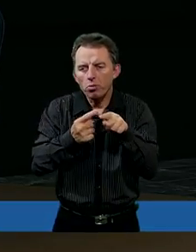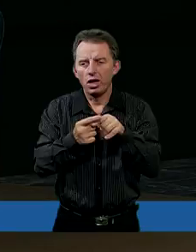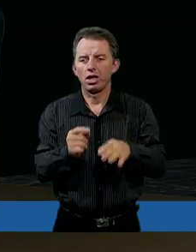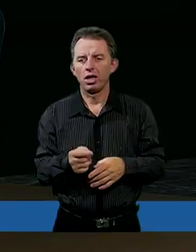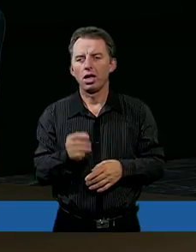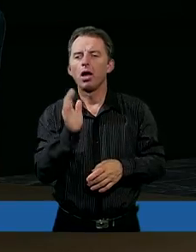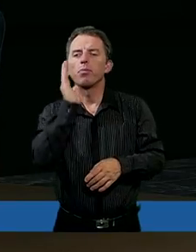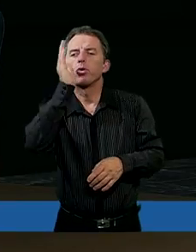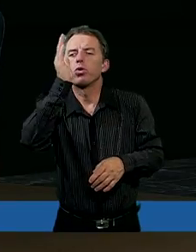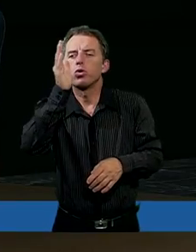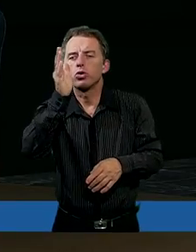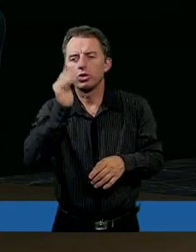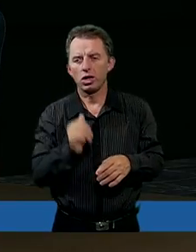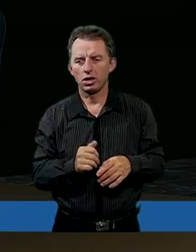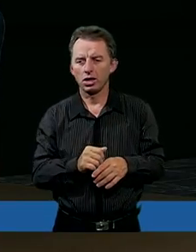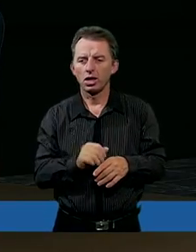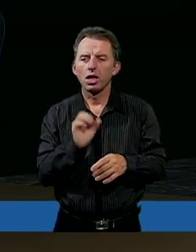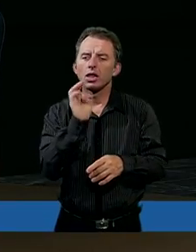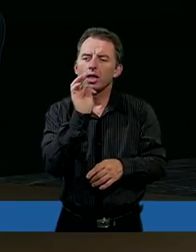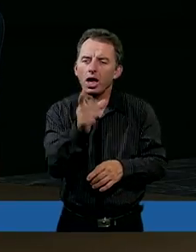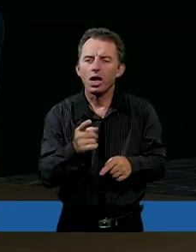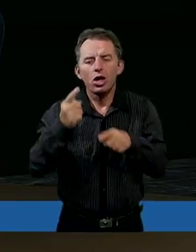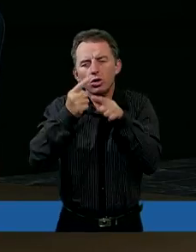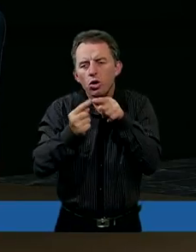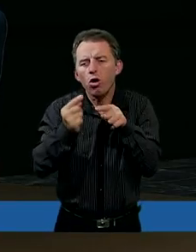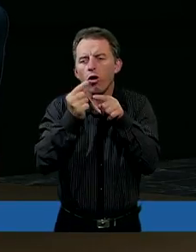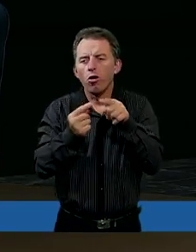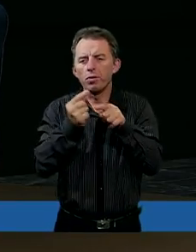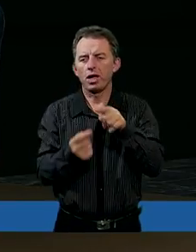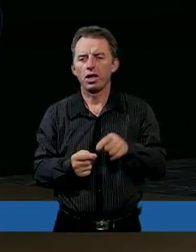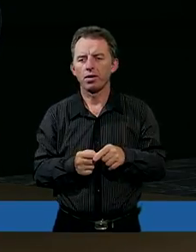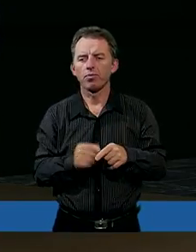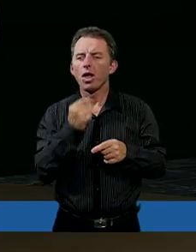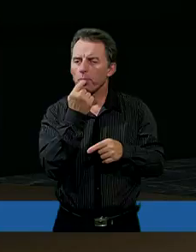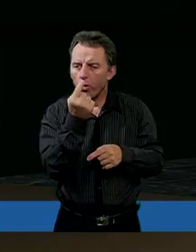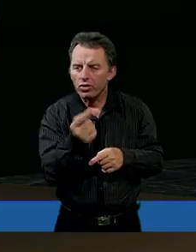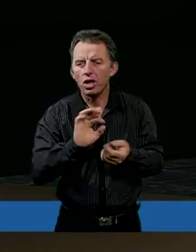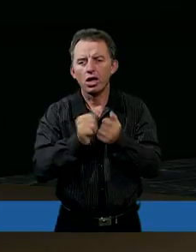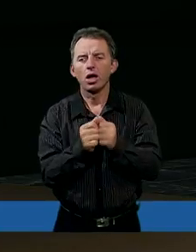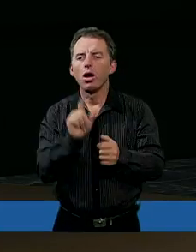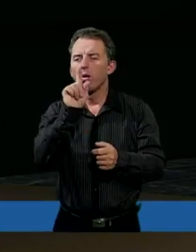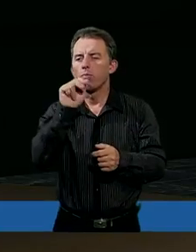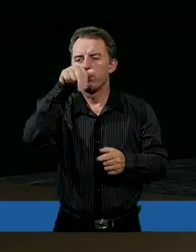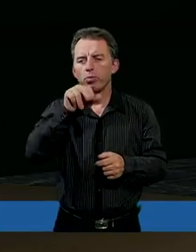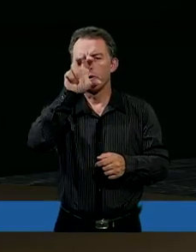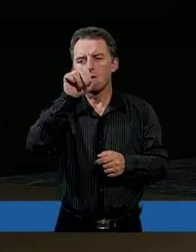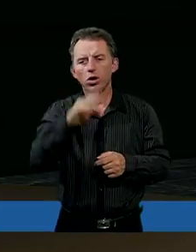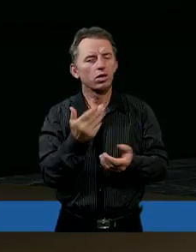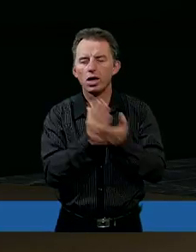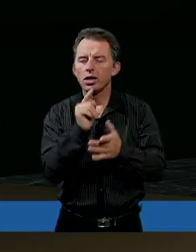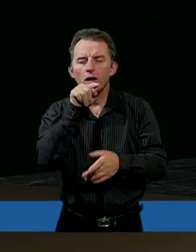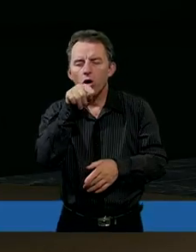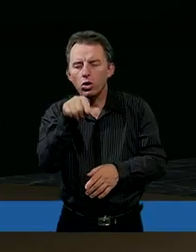drobniejszych, a później z takiego drobnego, powiedziałbym nawet puchu, ale nie tylko